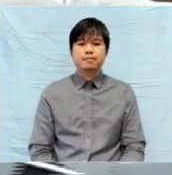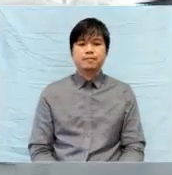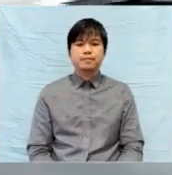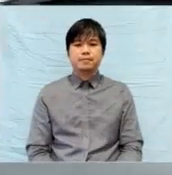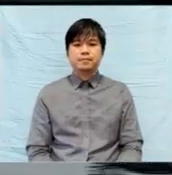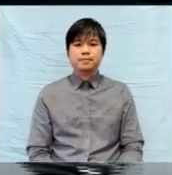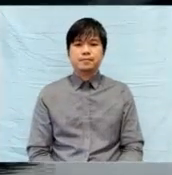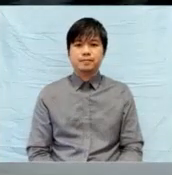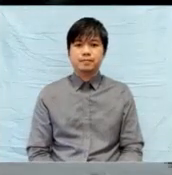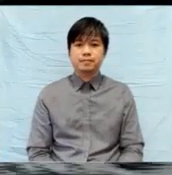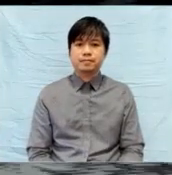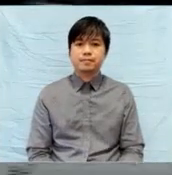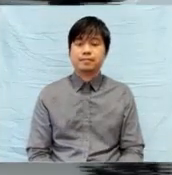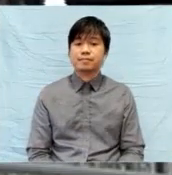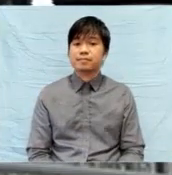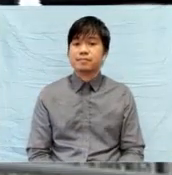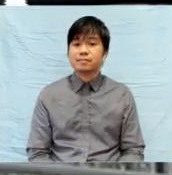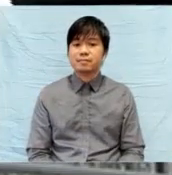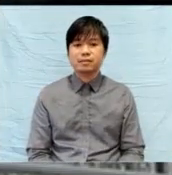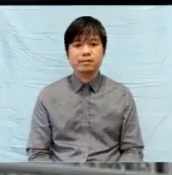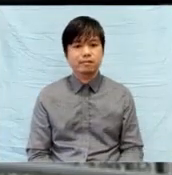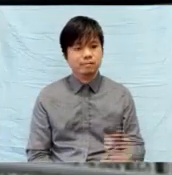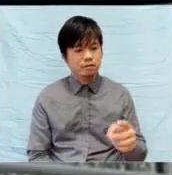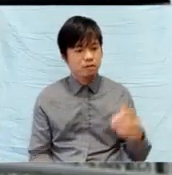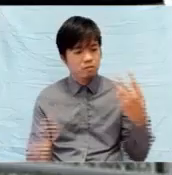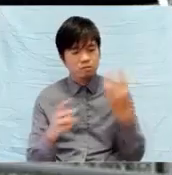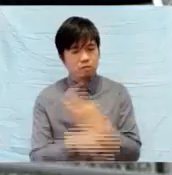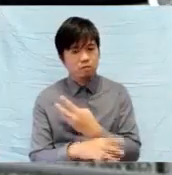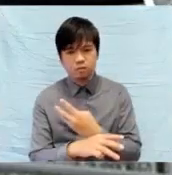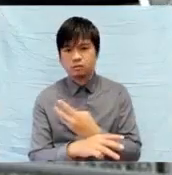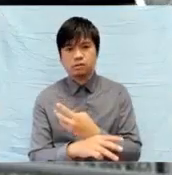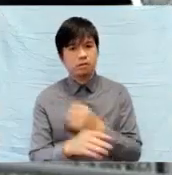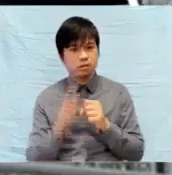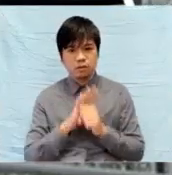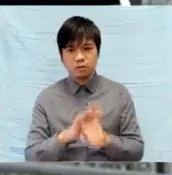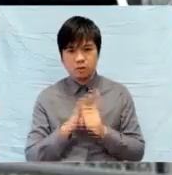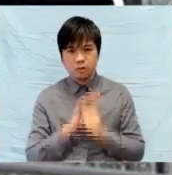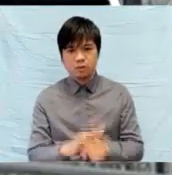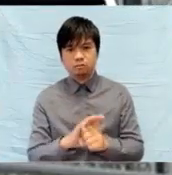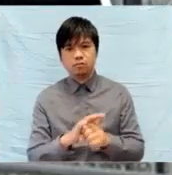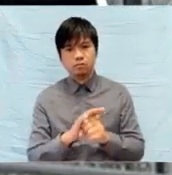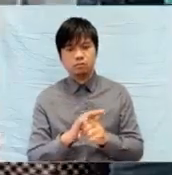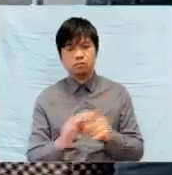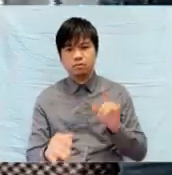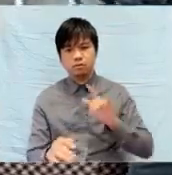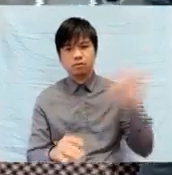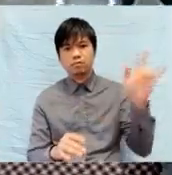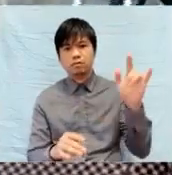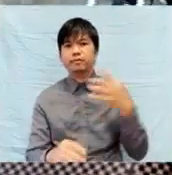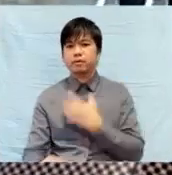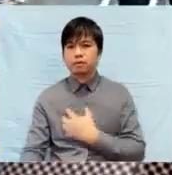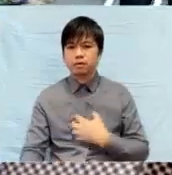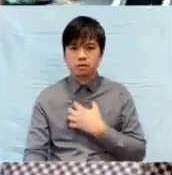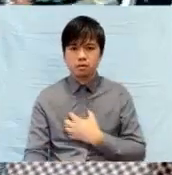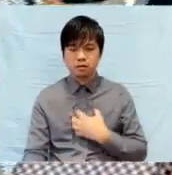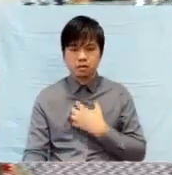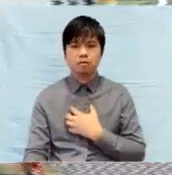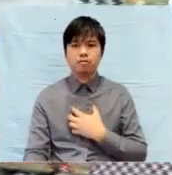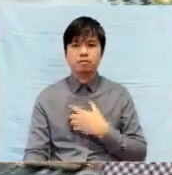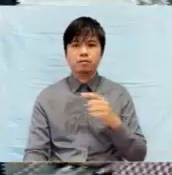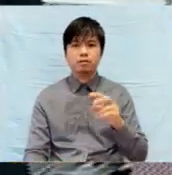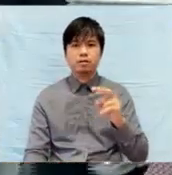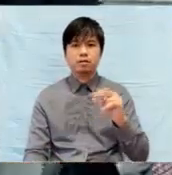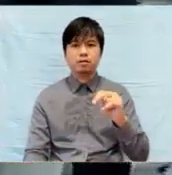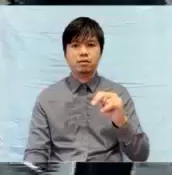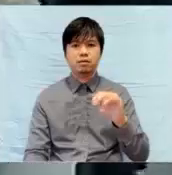Isa sa pinakamalala at pinakanakaka-stress na airport. Ilan lang ito sa mga reklamo sa Ninoy Aquino International